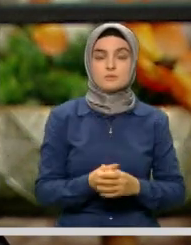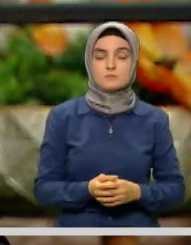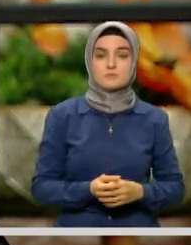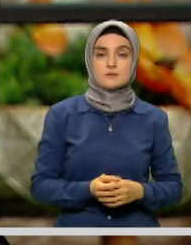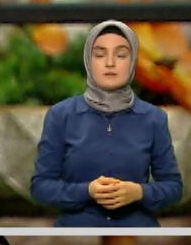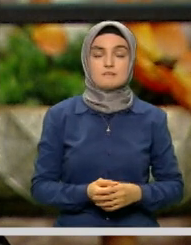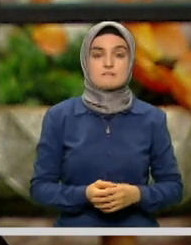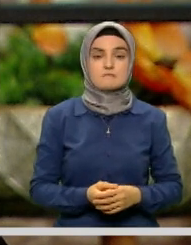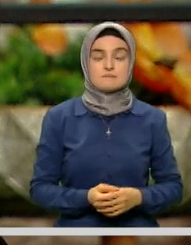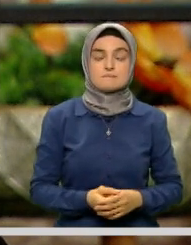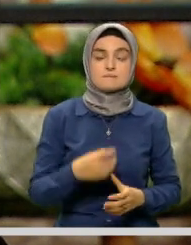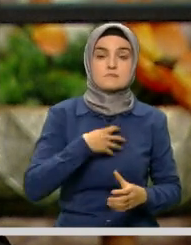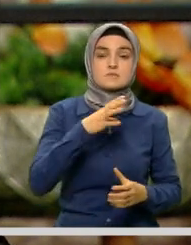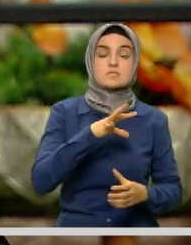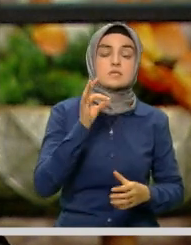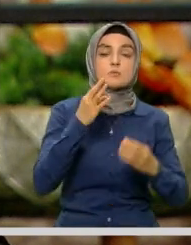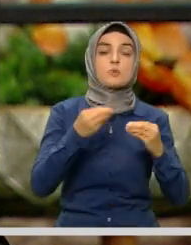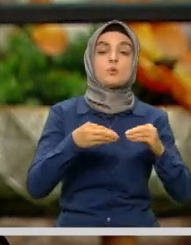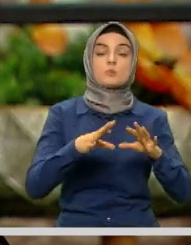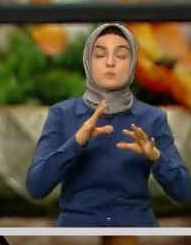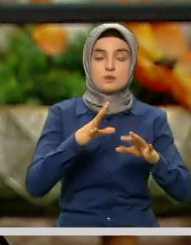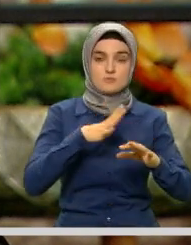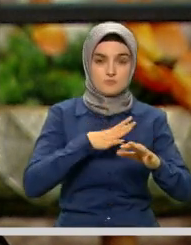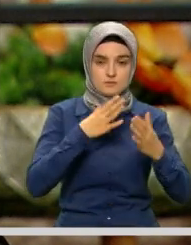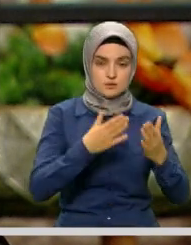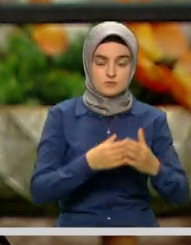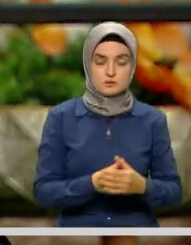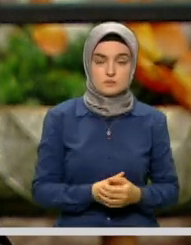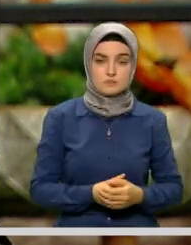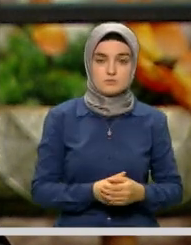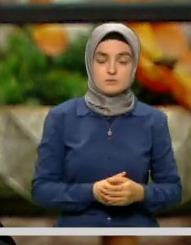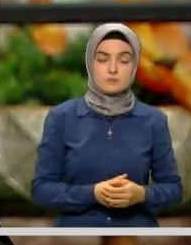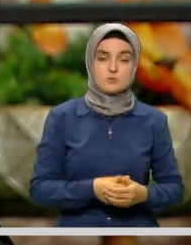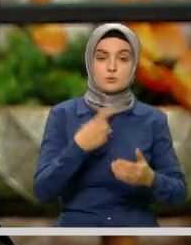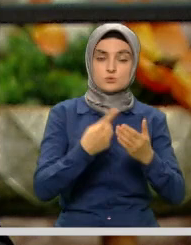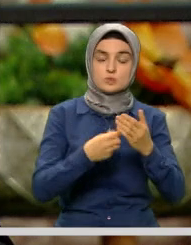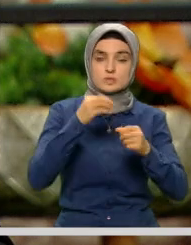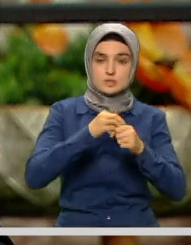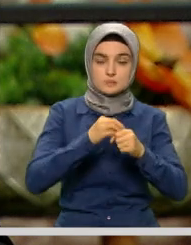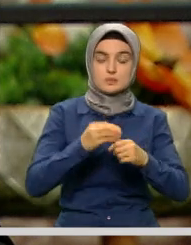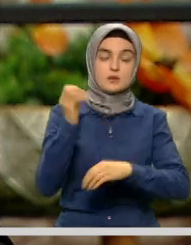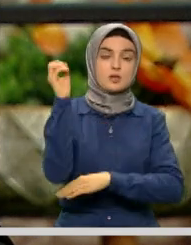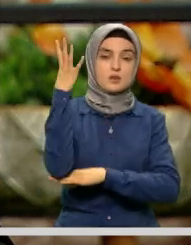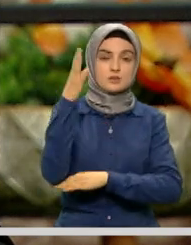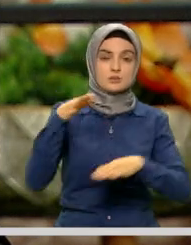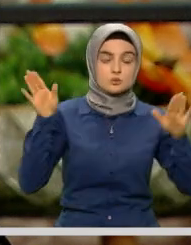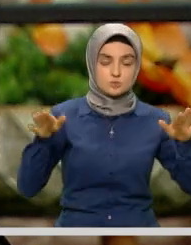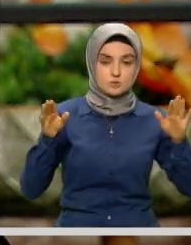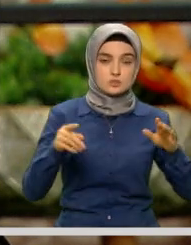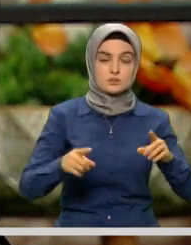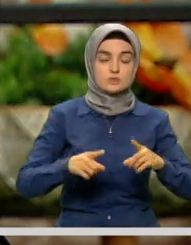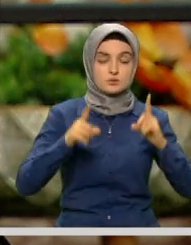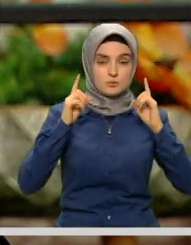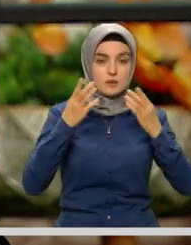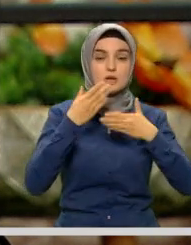Yani iradi olmayan, hani Kur'an-ı Kerim'de örneğin ağaçların, kuşların, böceklerin tevbesinden bahsedilmiyor. Evet.